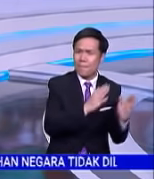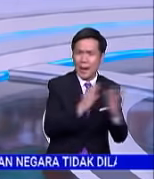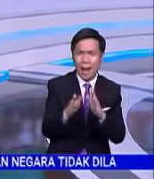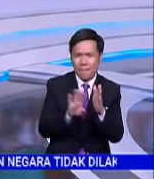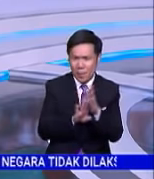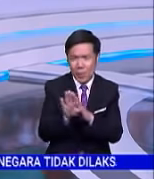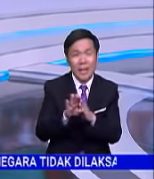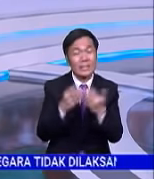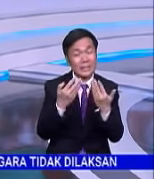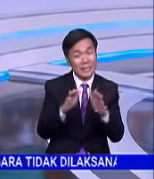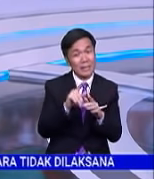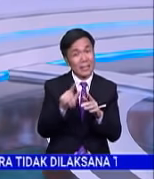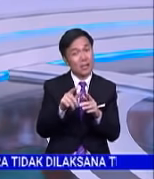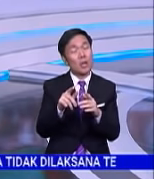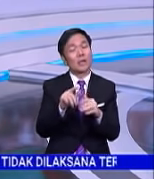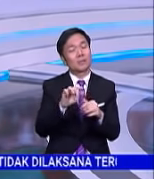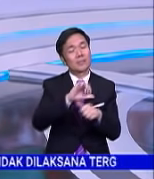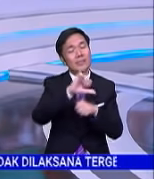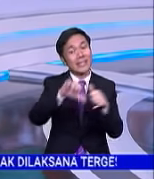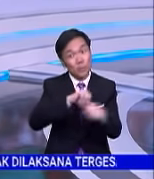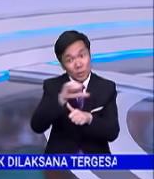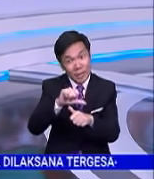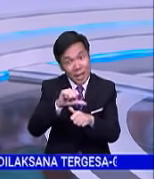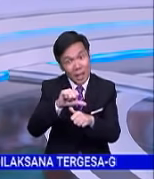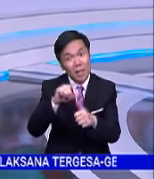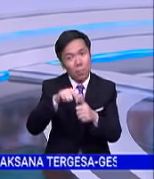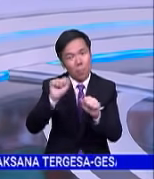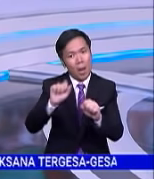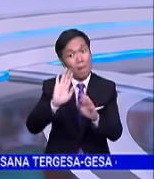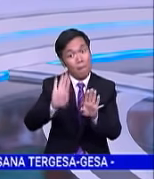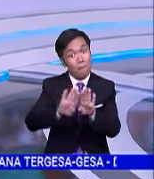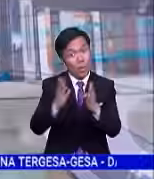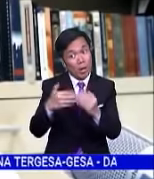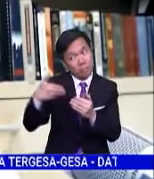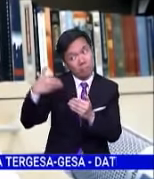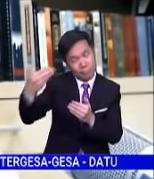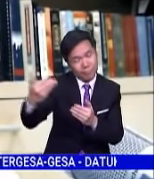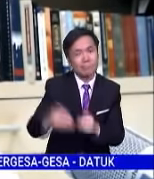pembukaan penuh termasuk sektor sosial dilakukan.